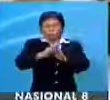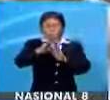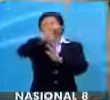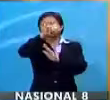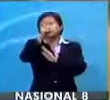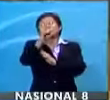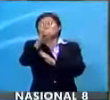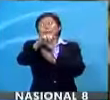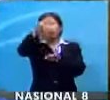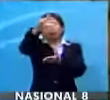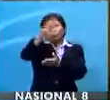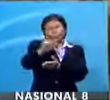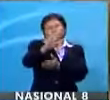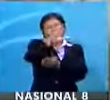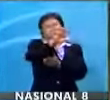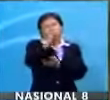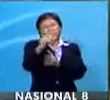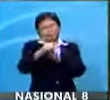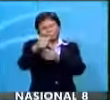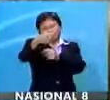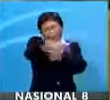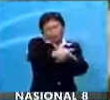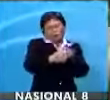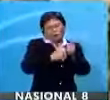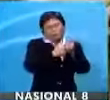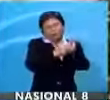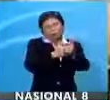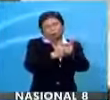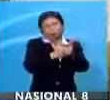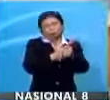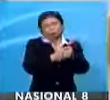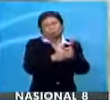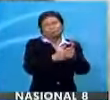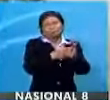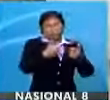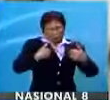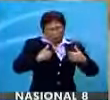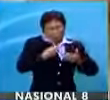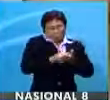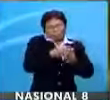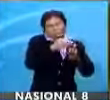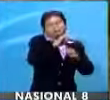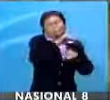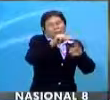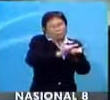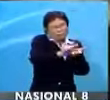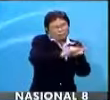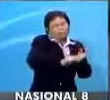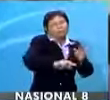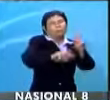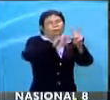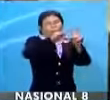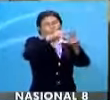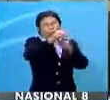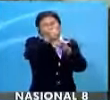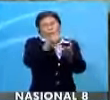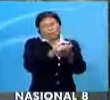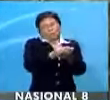minimum dikenakan sebanyak r000 mengikut kemampuan Kedu teruduh yang di gaji sekitar